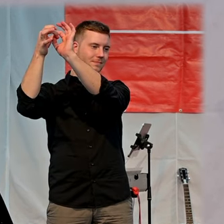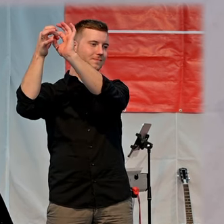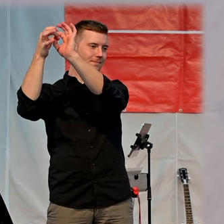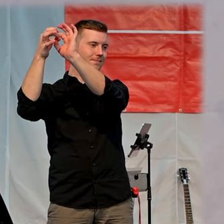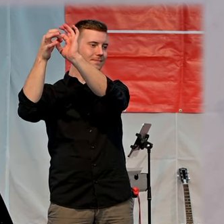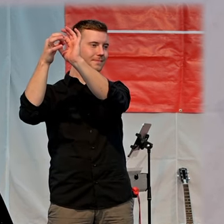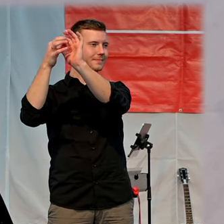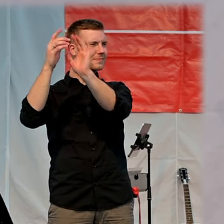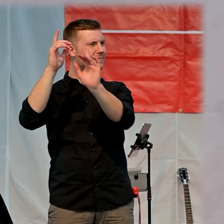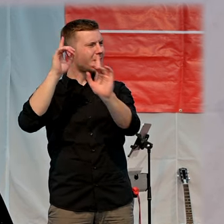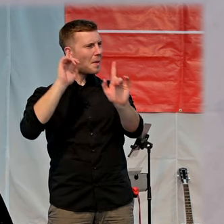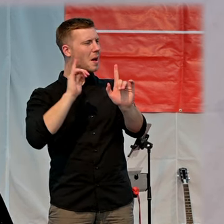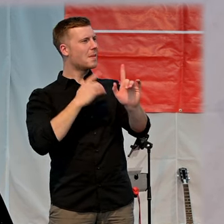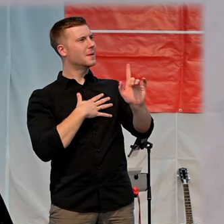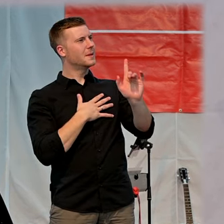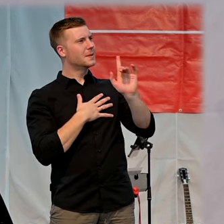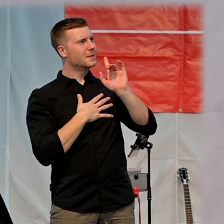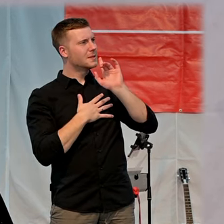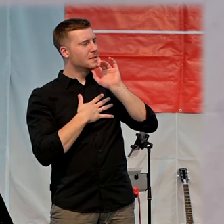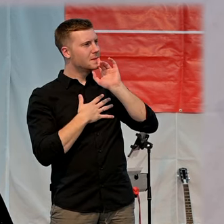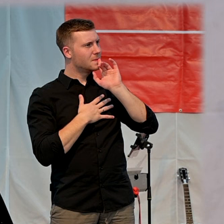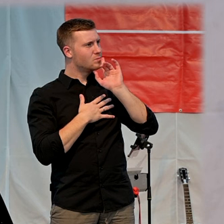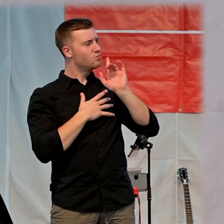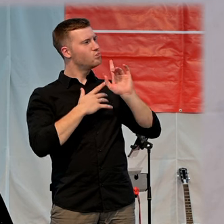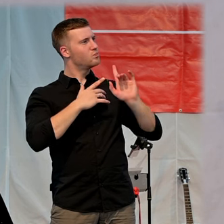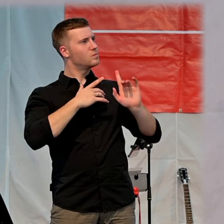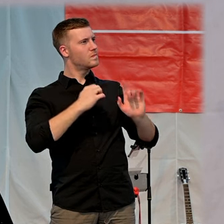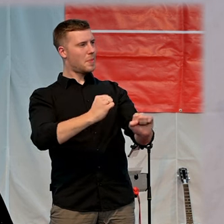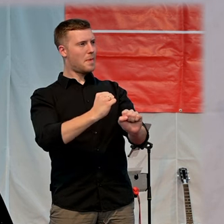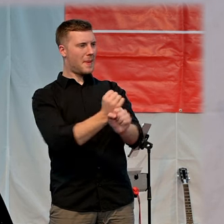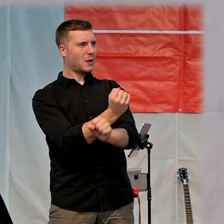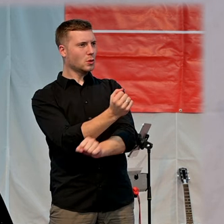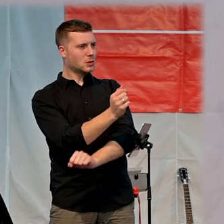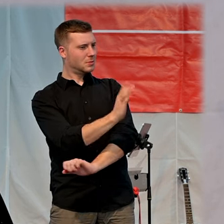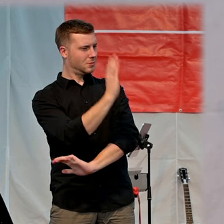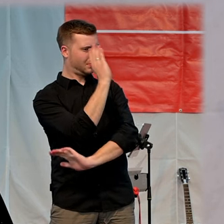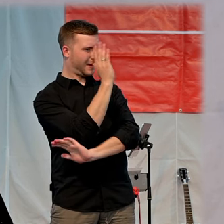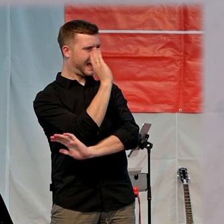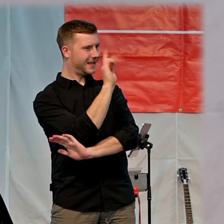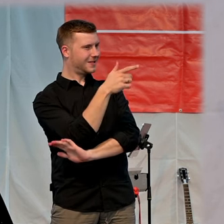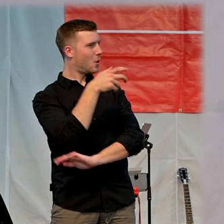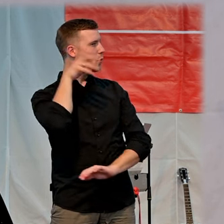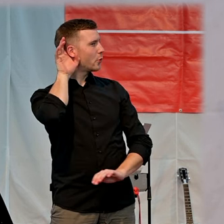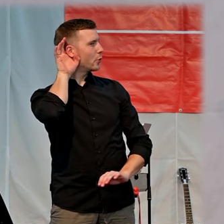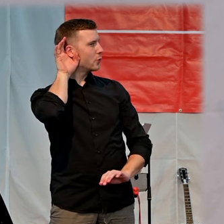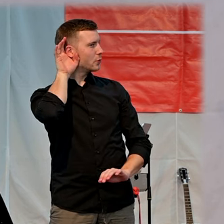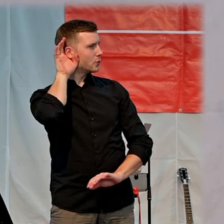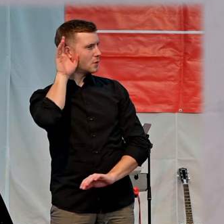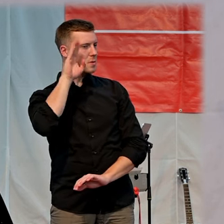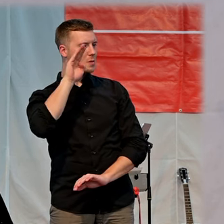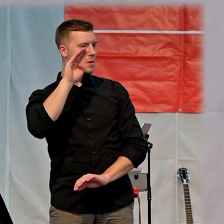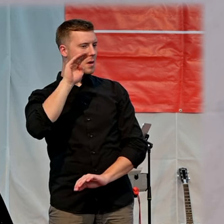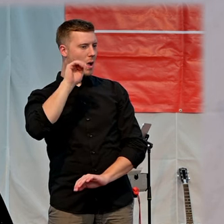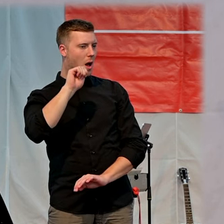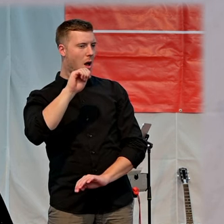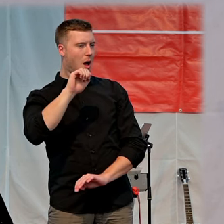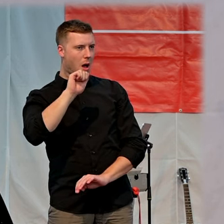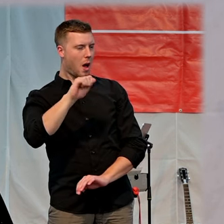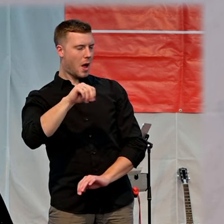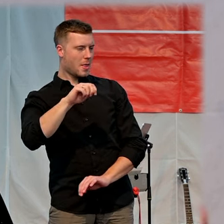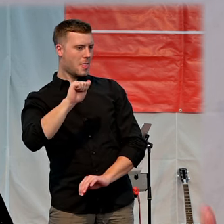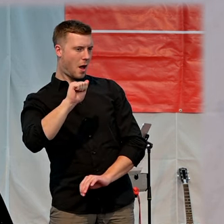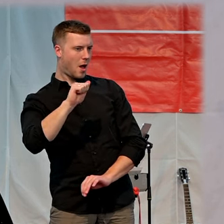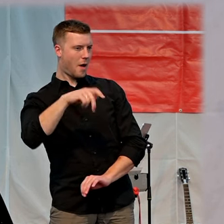Aber haben wir die Predigt des Petrus auch gehört? Es geht um Anaphysis, Zeiten